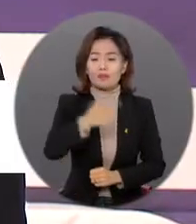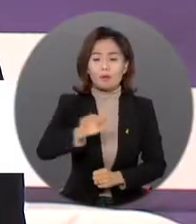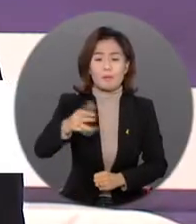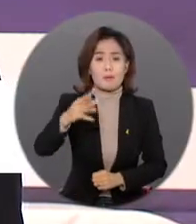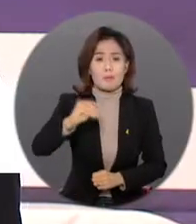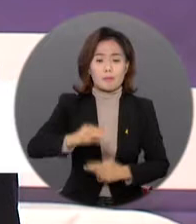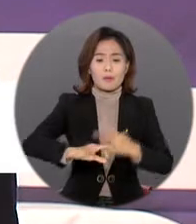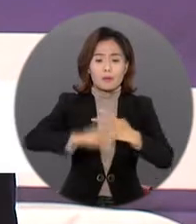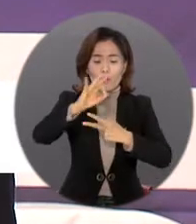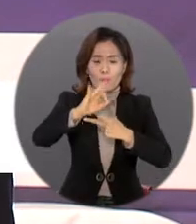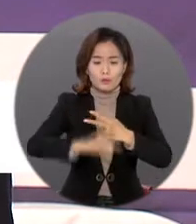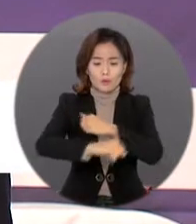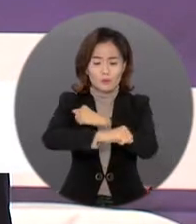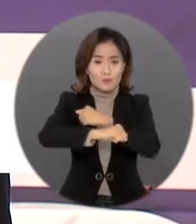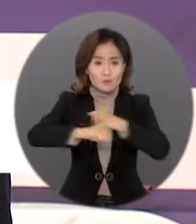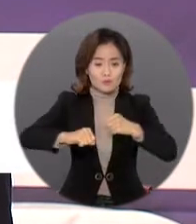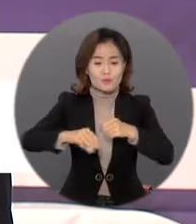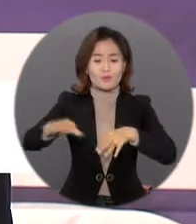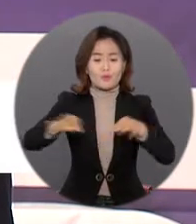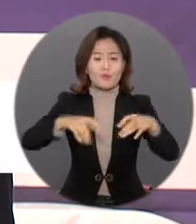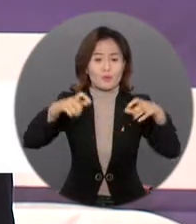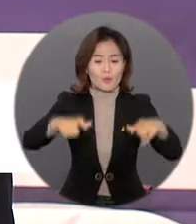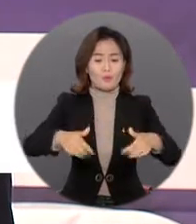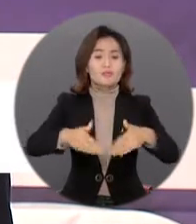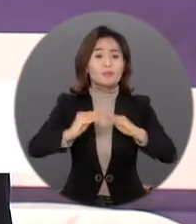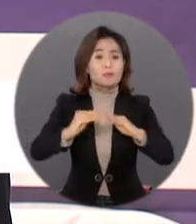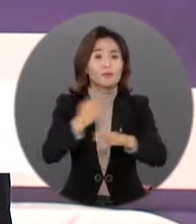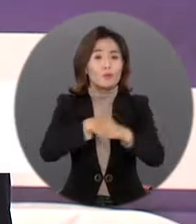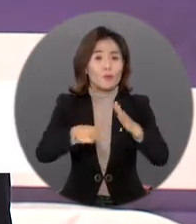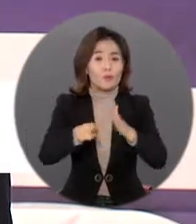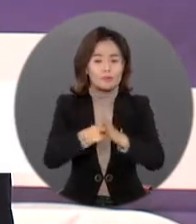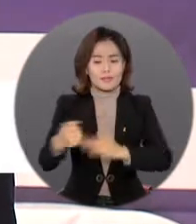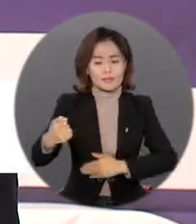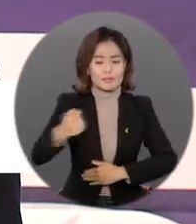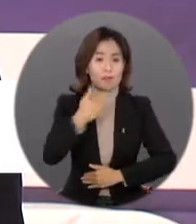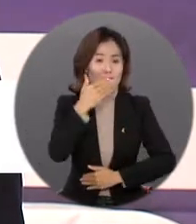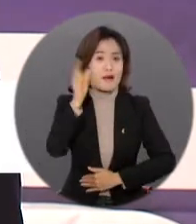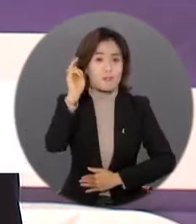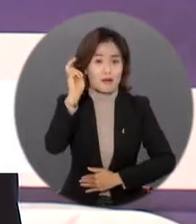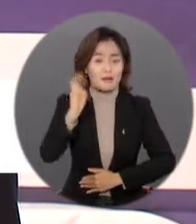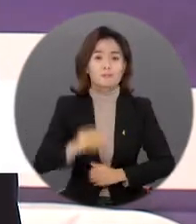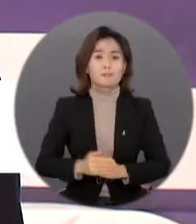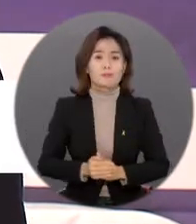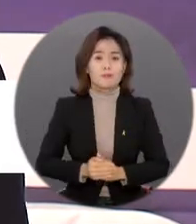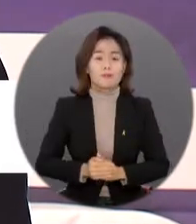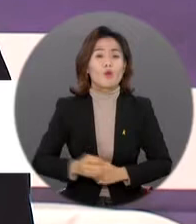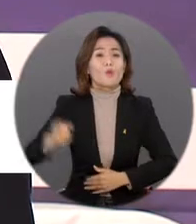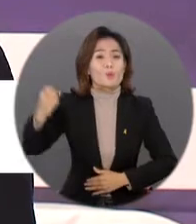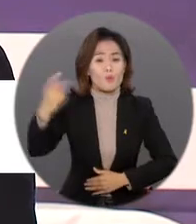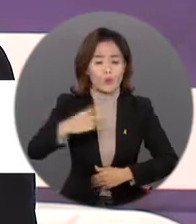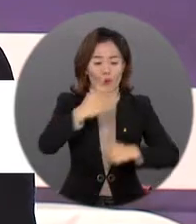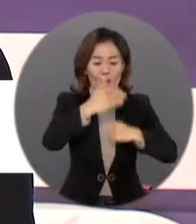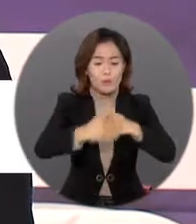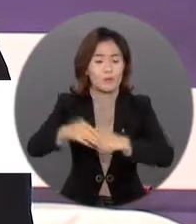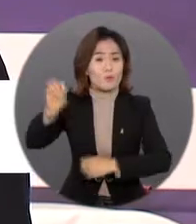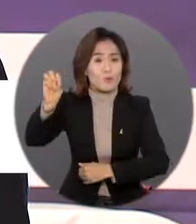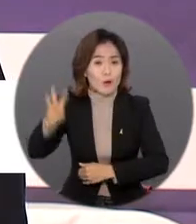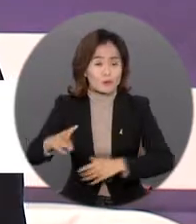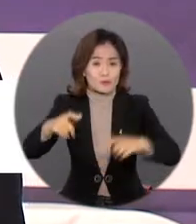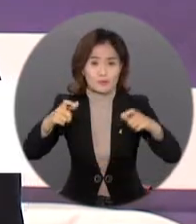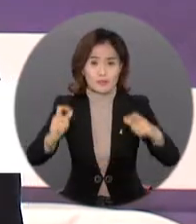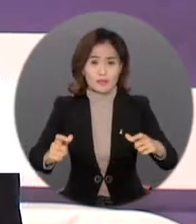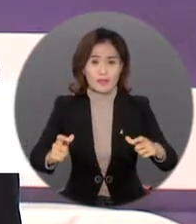1800만 동서 광역 경제권 구축의 동력이 될 것입니다. 나아가서 대구와